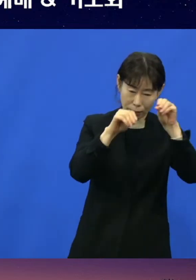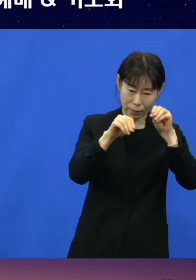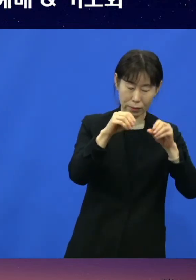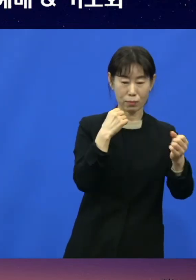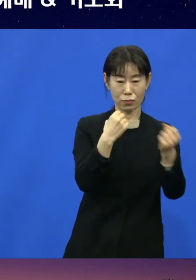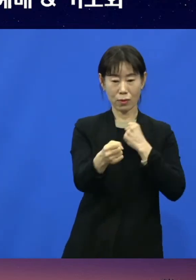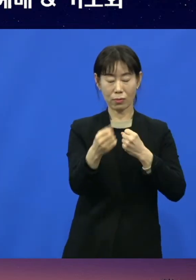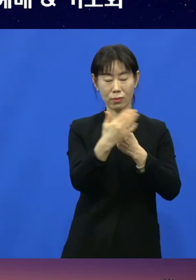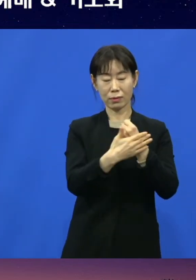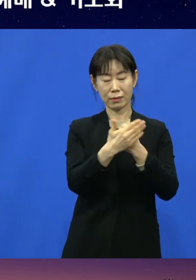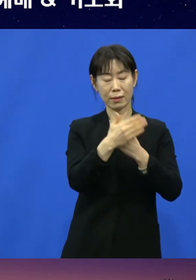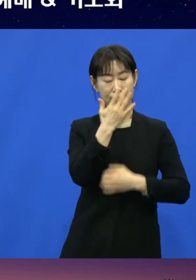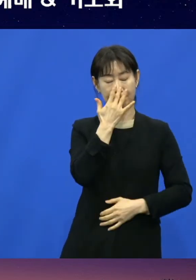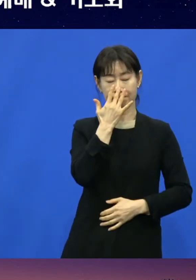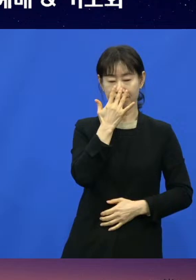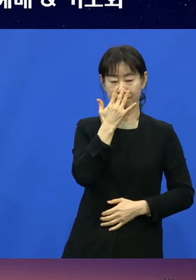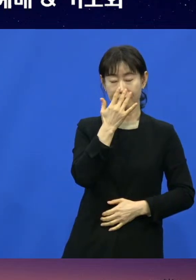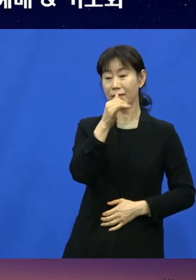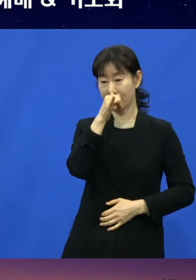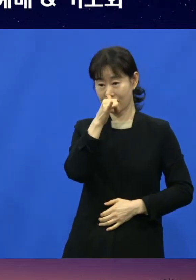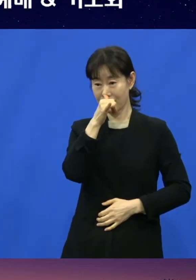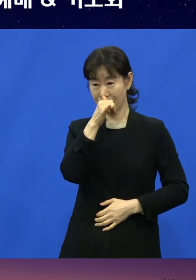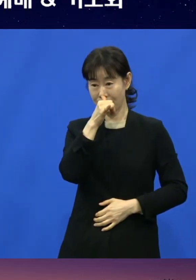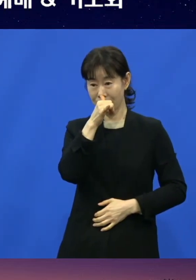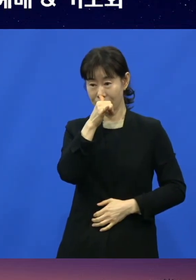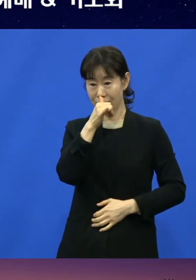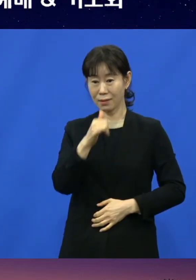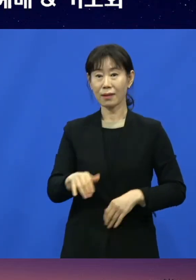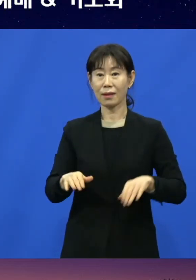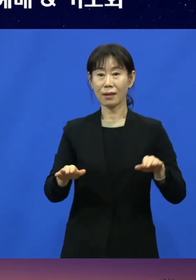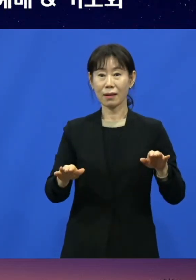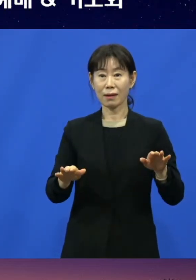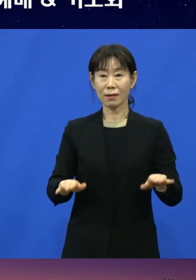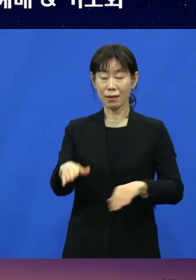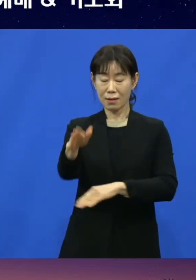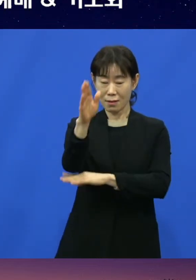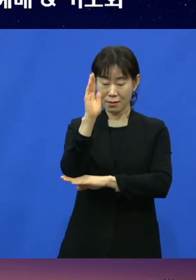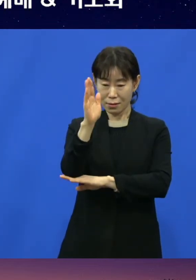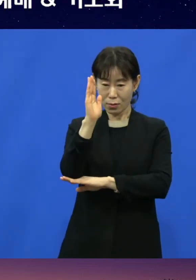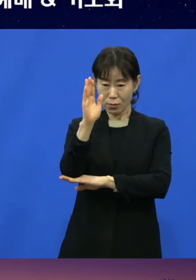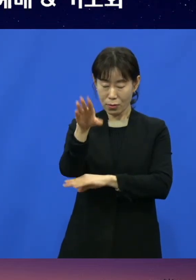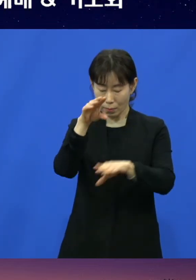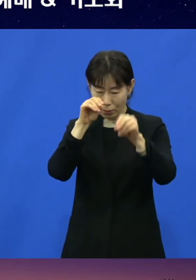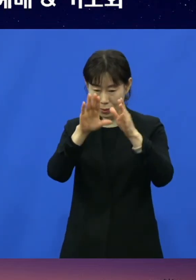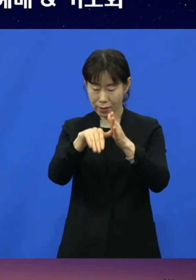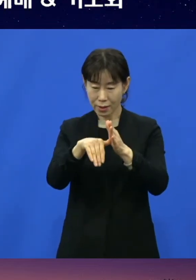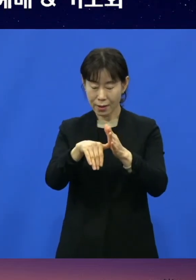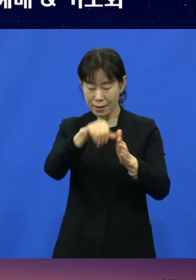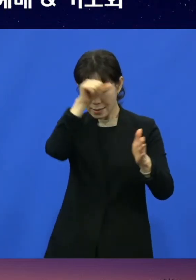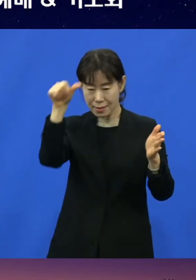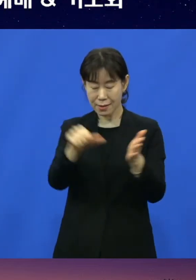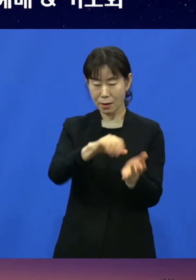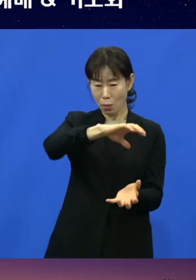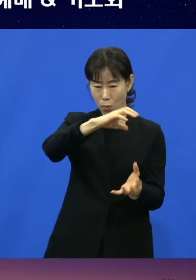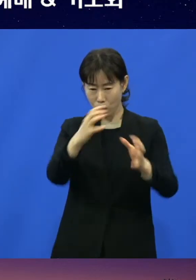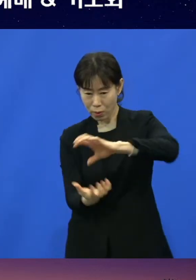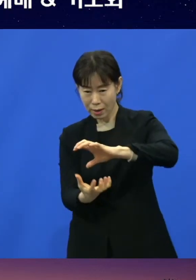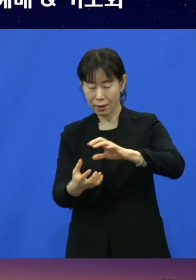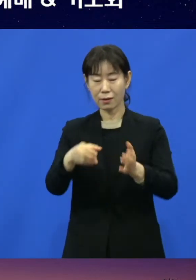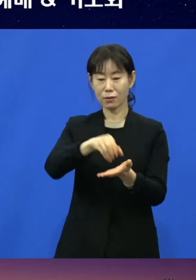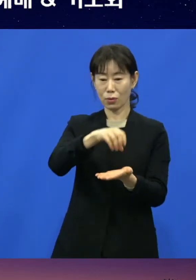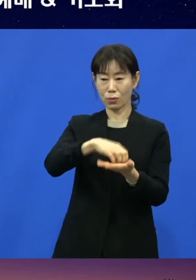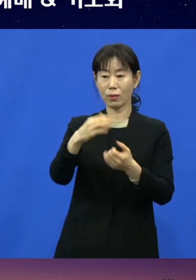그 말씀이 유독 그날 자신의 인생을 완전히 사로잡는, 존재가 막 떨리는